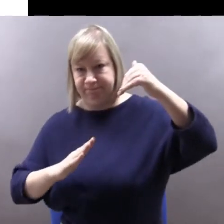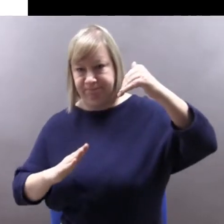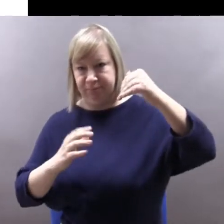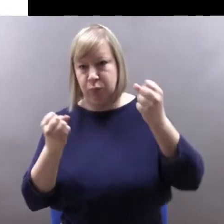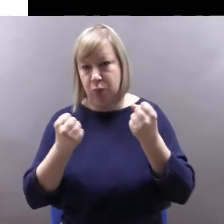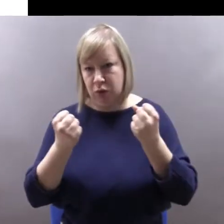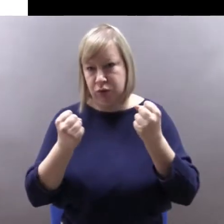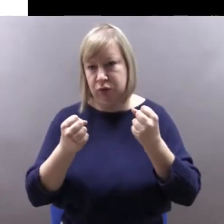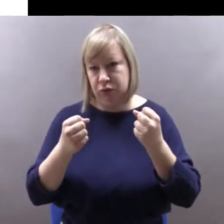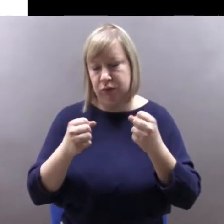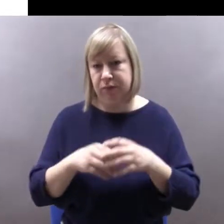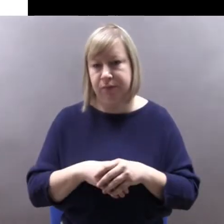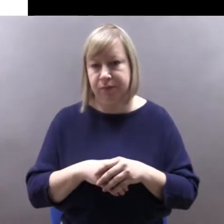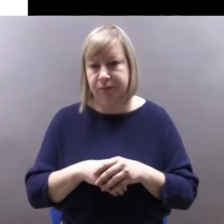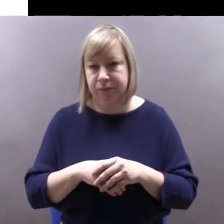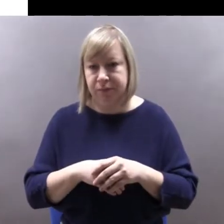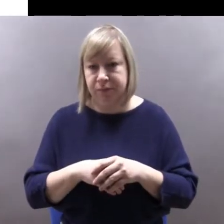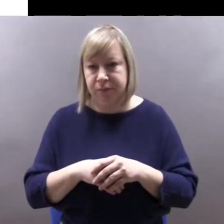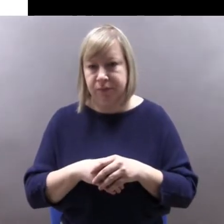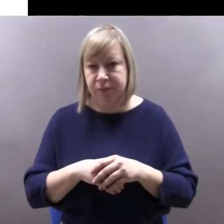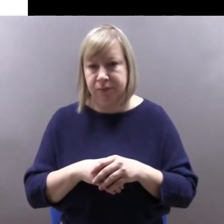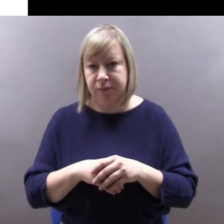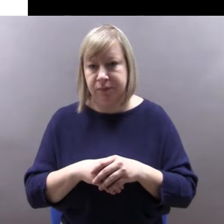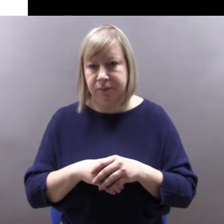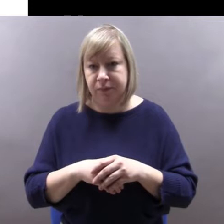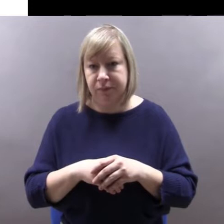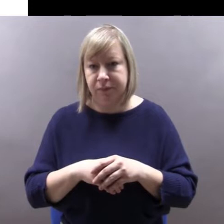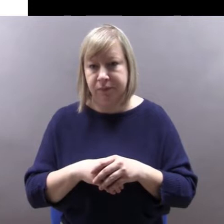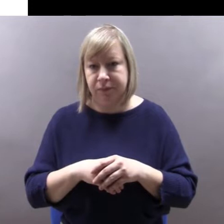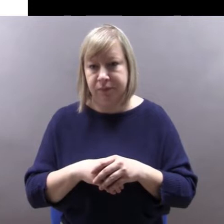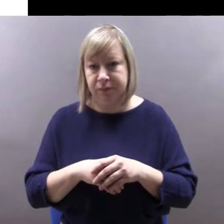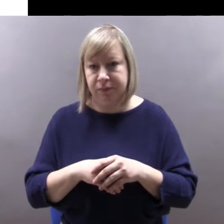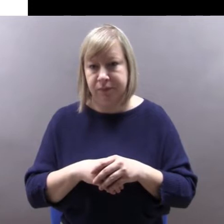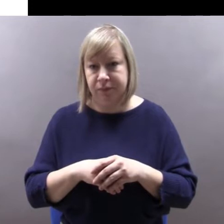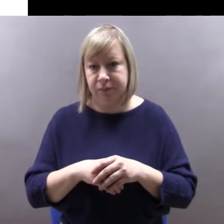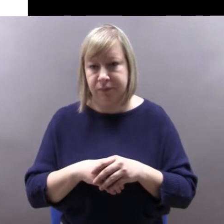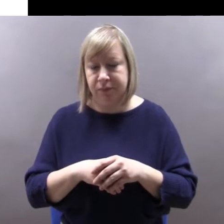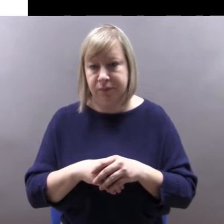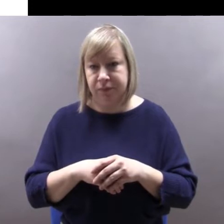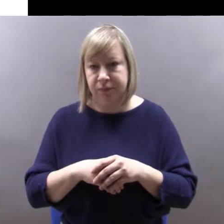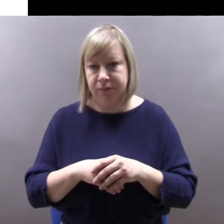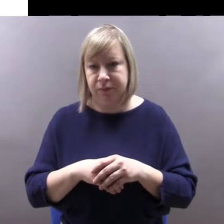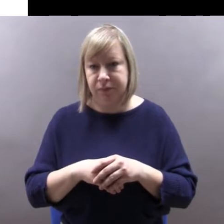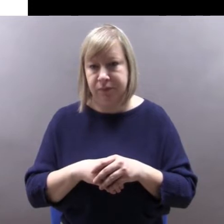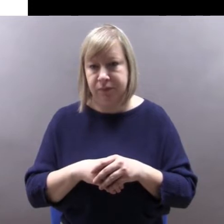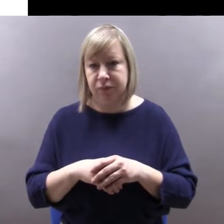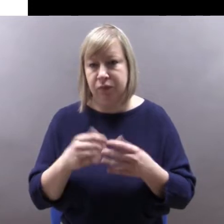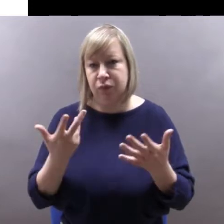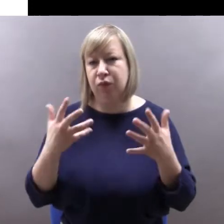tej przestrzeni, tej muzealnej, tej ekspozycji stałej, wystawy